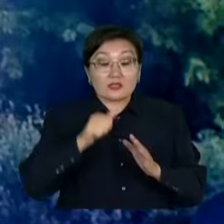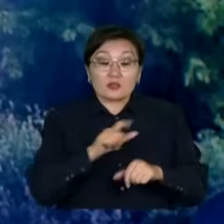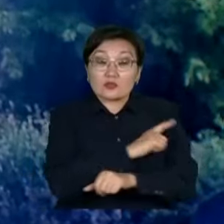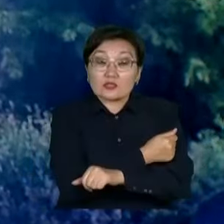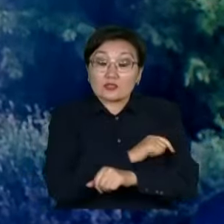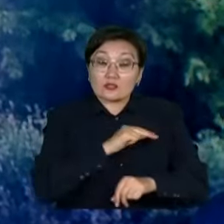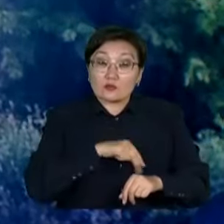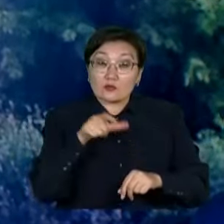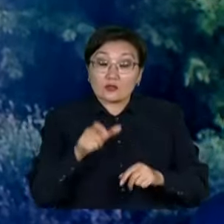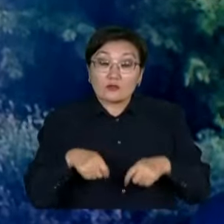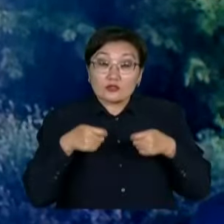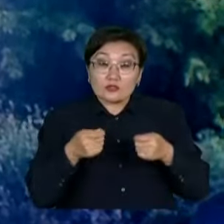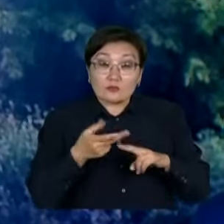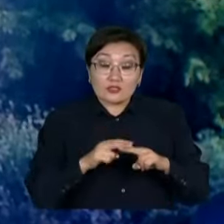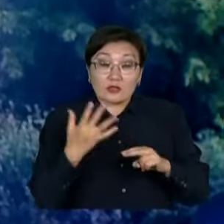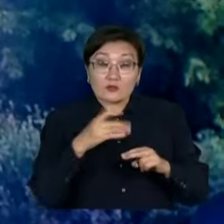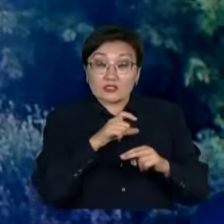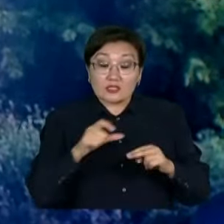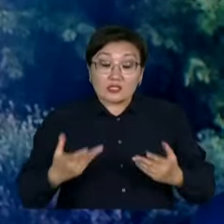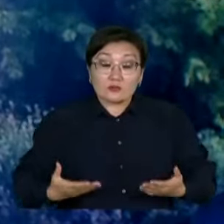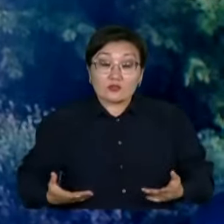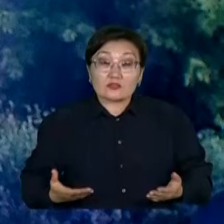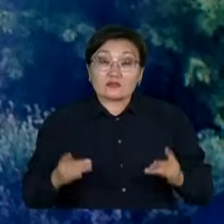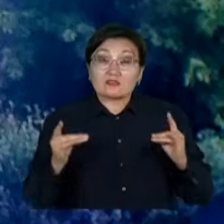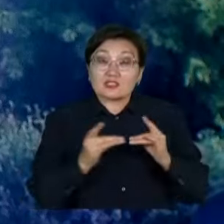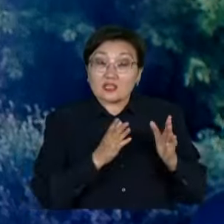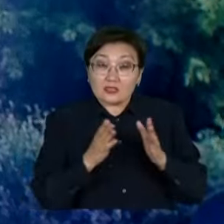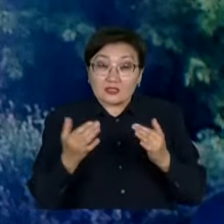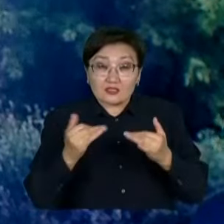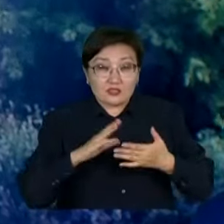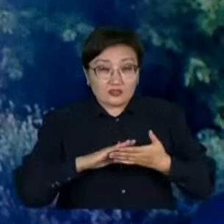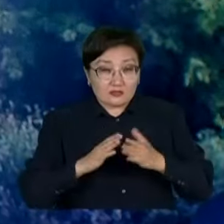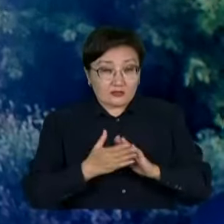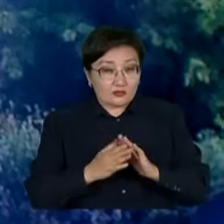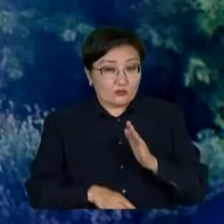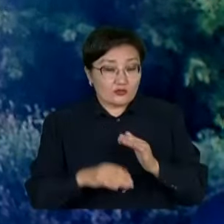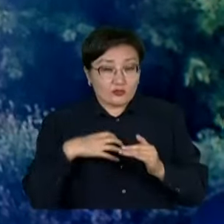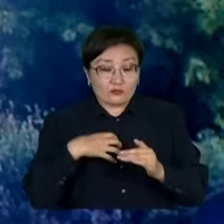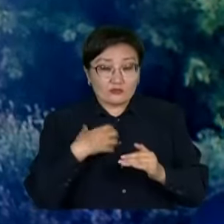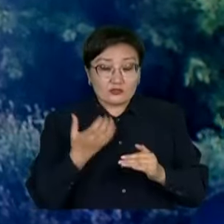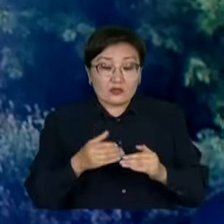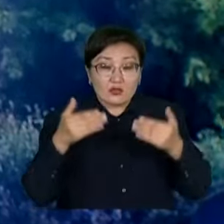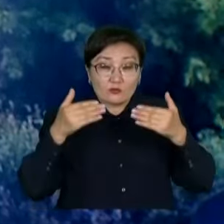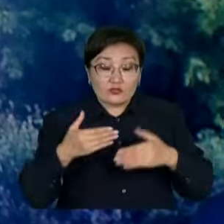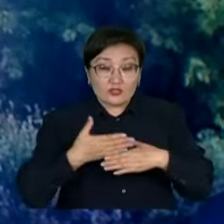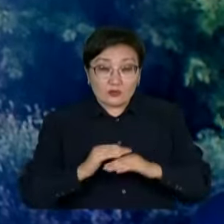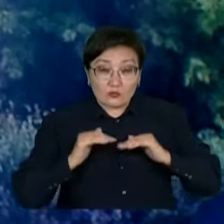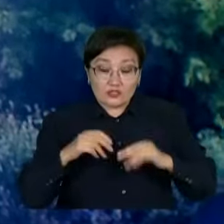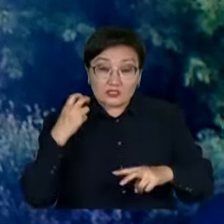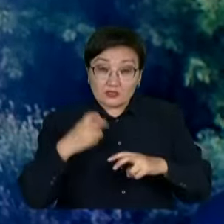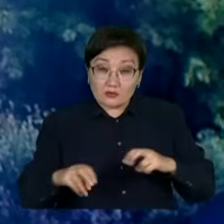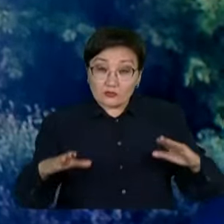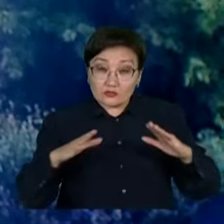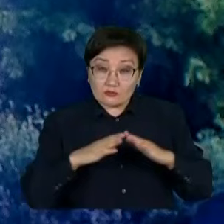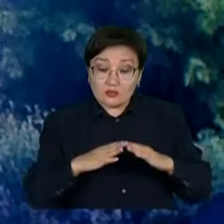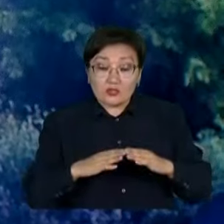медицина қызметкерлеріне берілген бұл 5 қабатты жатақхана қазір адам шошырлық күйде. Қабырғасы жарылып, едені шұрық тесік болған